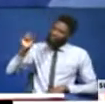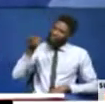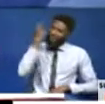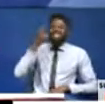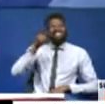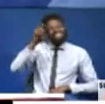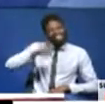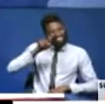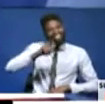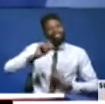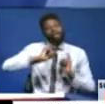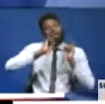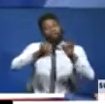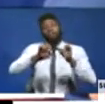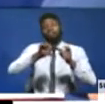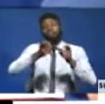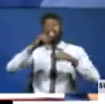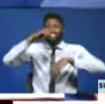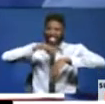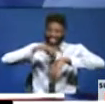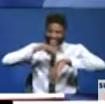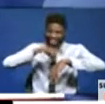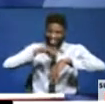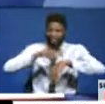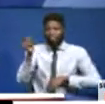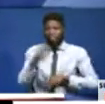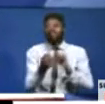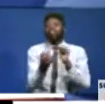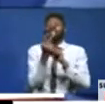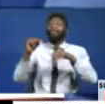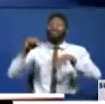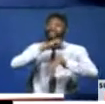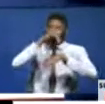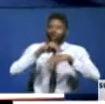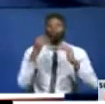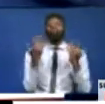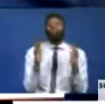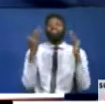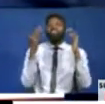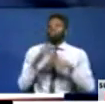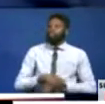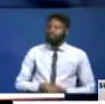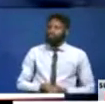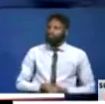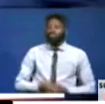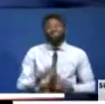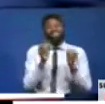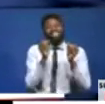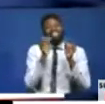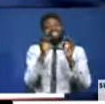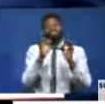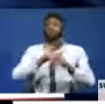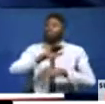12th of December during the national celebrations. I mean, if we are taking every